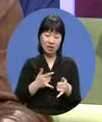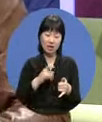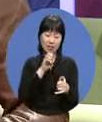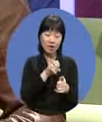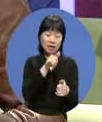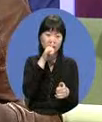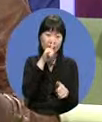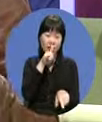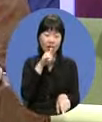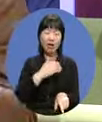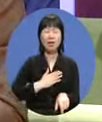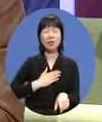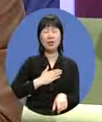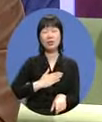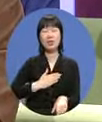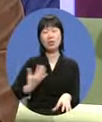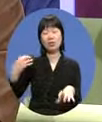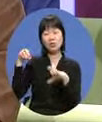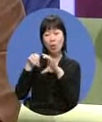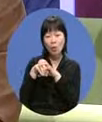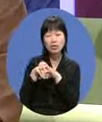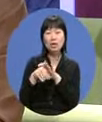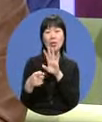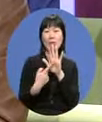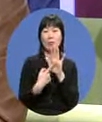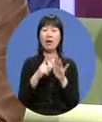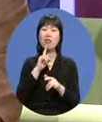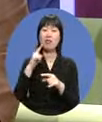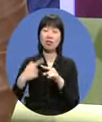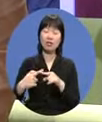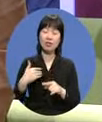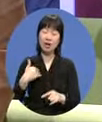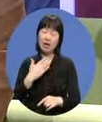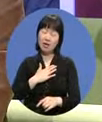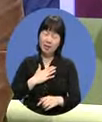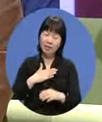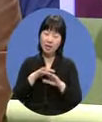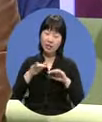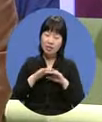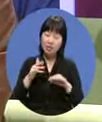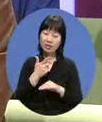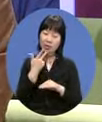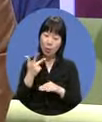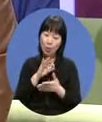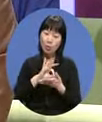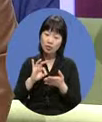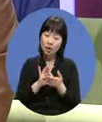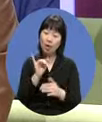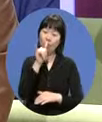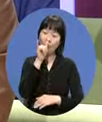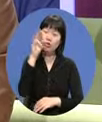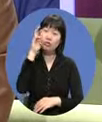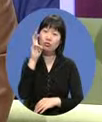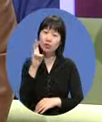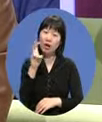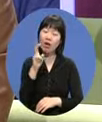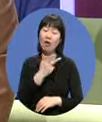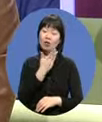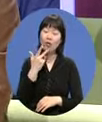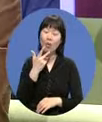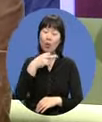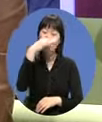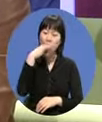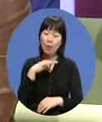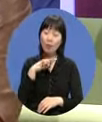하셔야 애도 감정을 넣어서 말하다가 아 이게 내가 감정 해소에 영어라는 걸 쓸 수가 있구나. 네. 이게 영어의